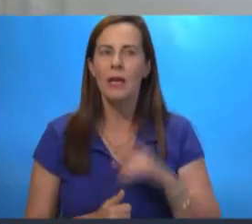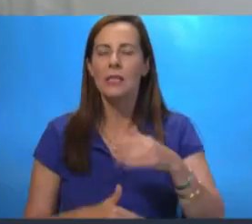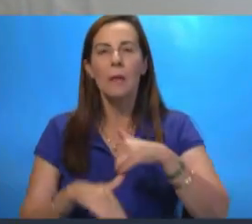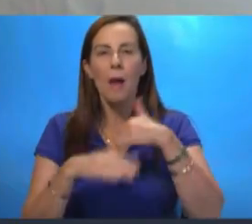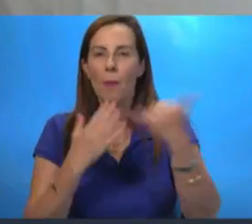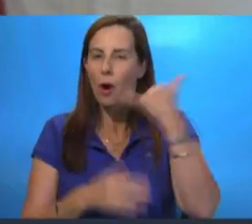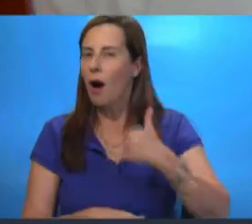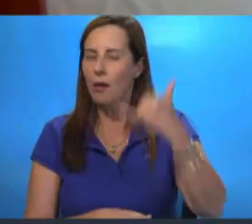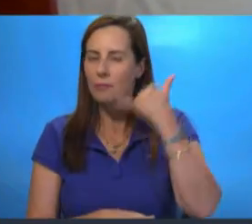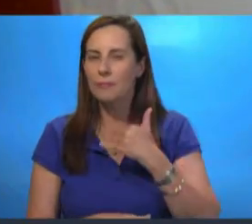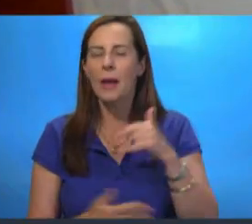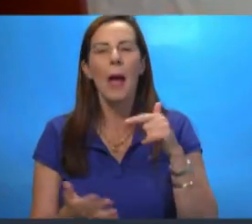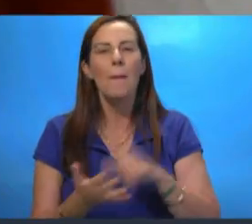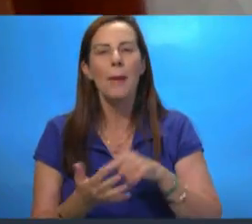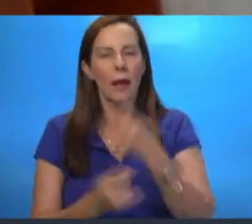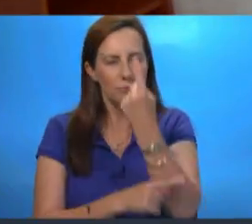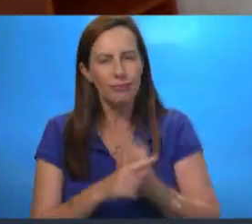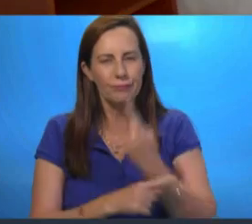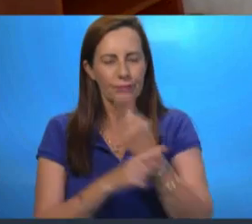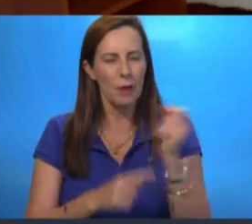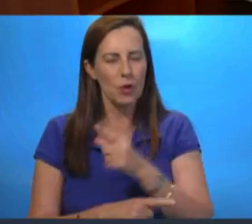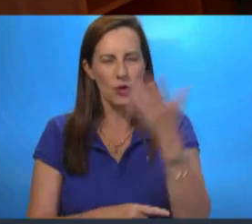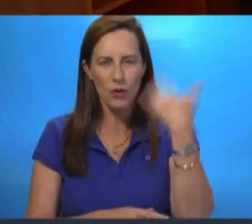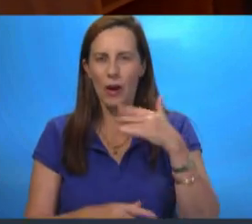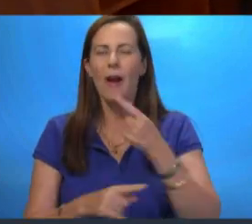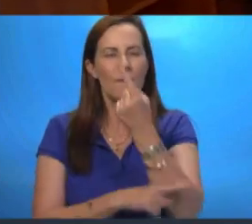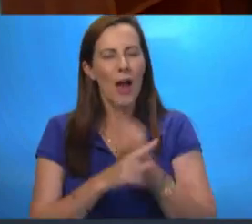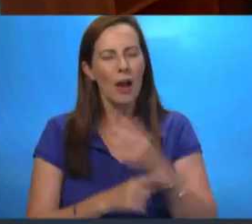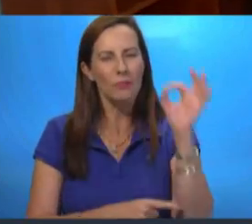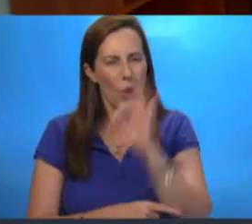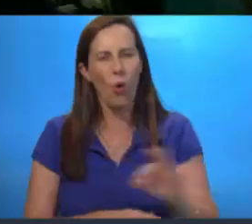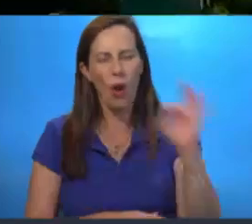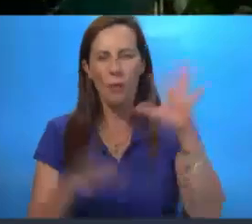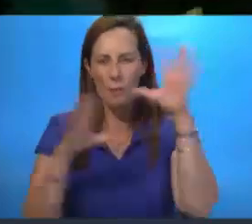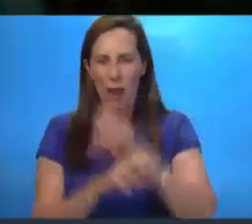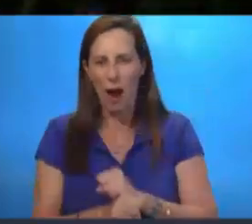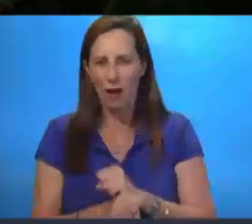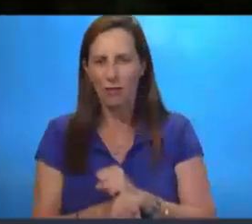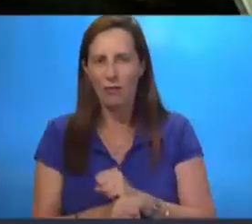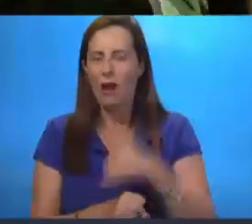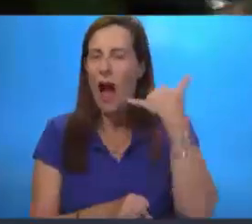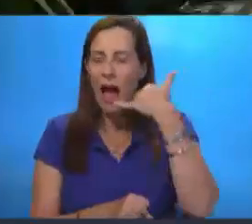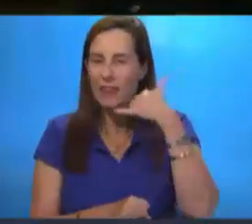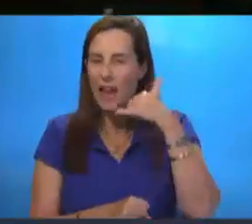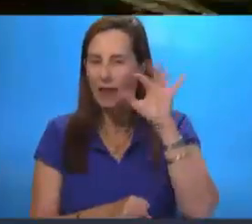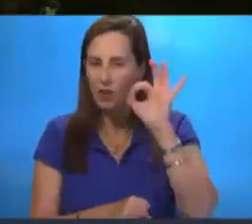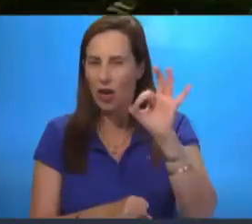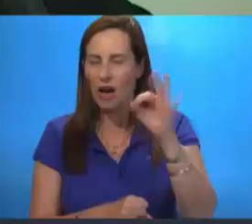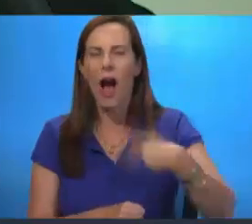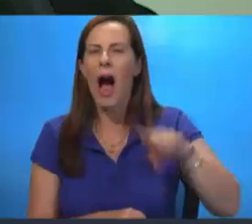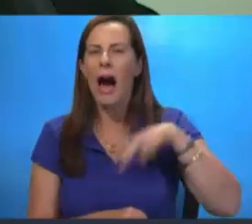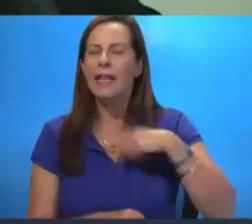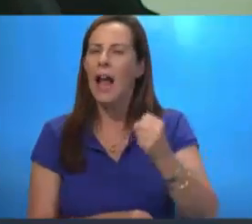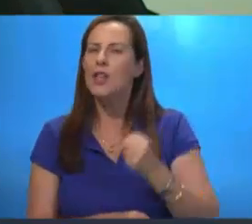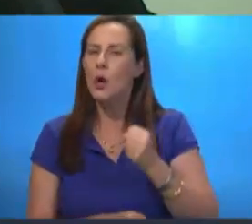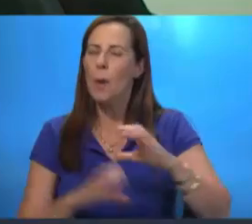ככה. בעקבות סבב ההסלמה בשבוע שעבר והירי המסיבי לאורך הלילה, הטלפון של הילה, הממונה על התיירות